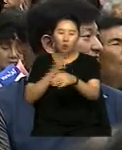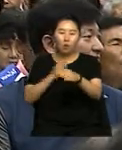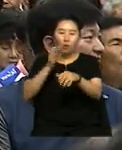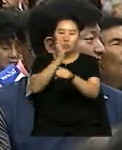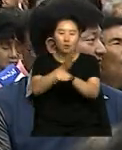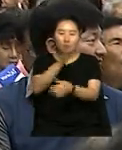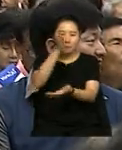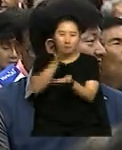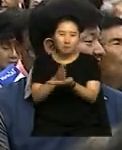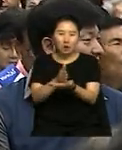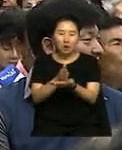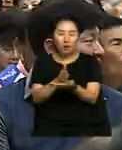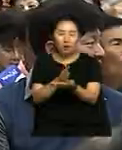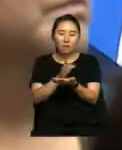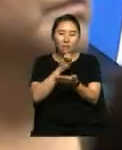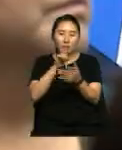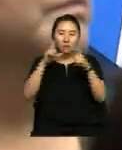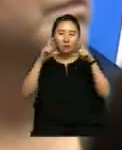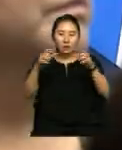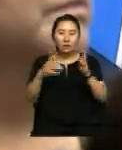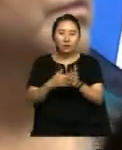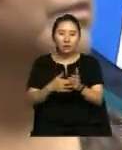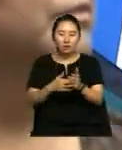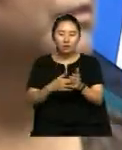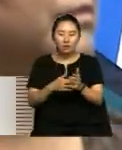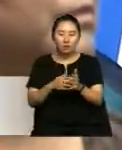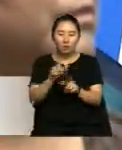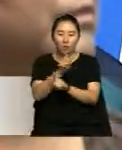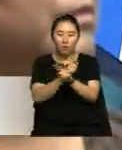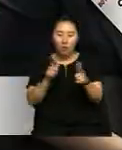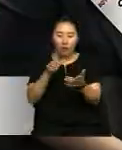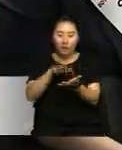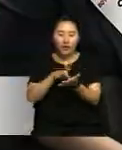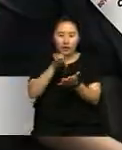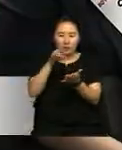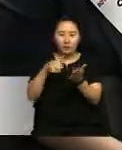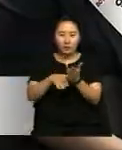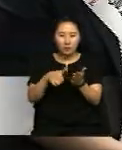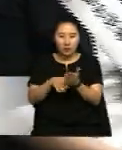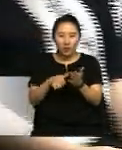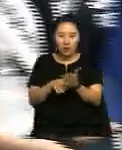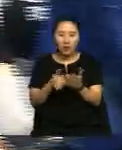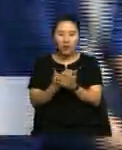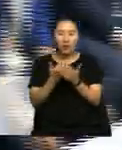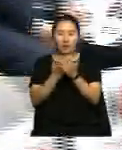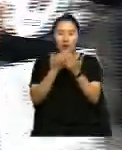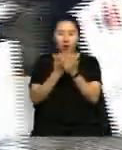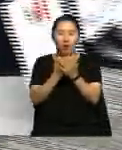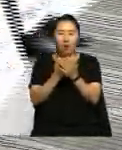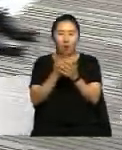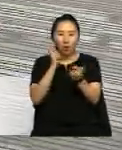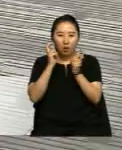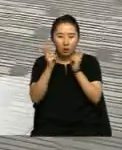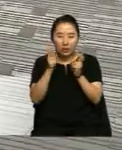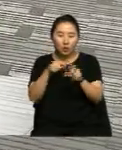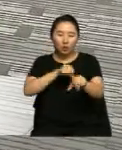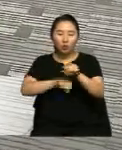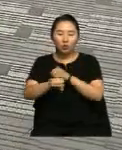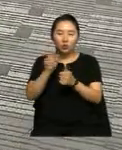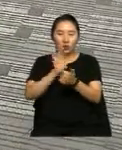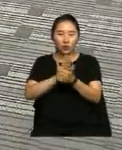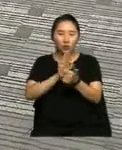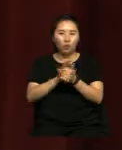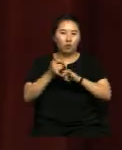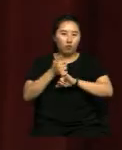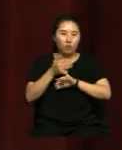구매를 배제하겠다고 밝혔습니다. 더불어 첨단 산업 핵심 소재 자체 개발 업체엔 적극적인 지원을